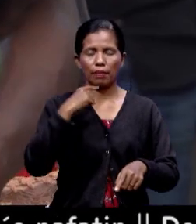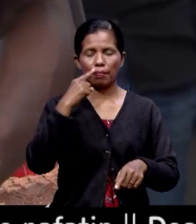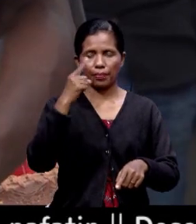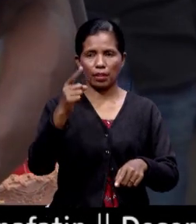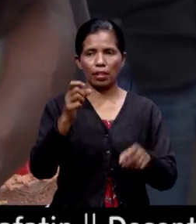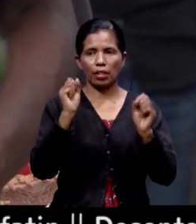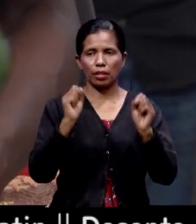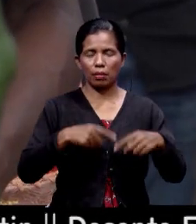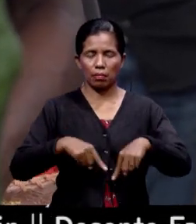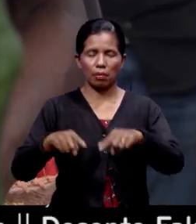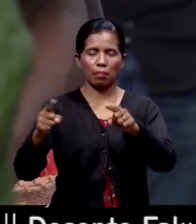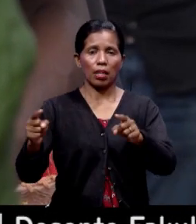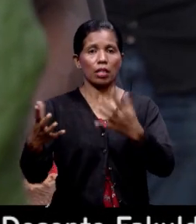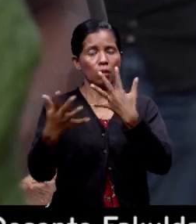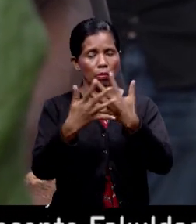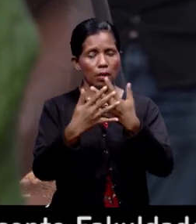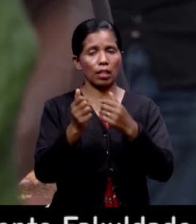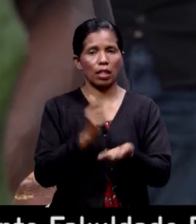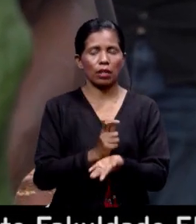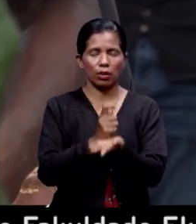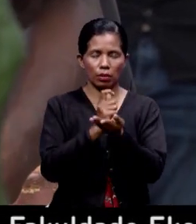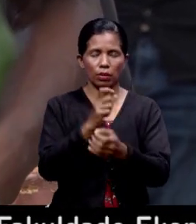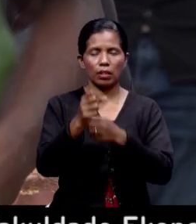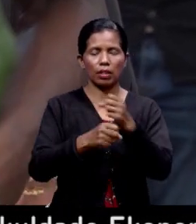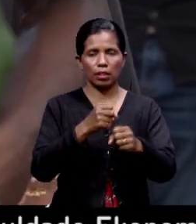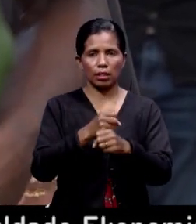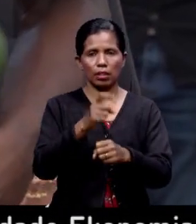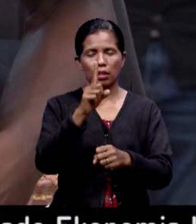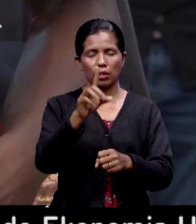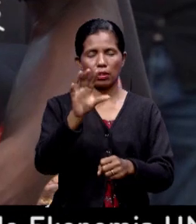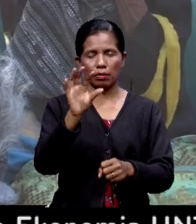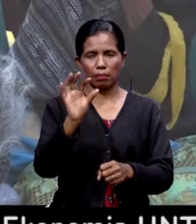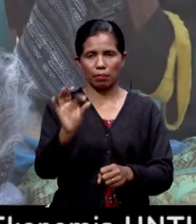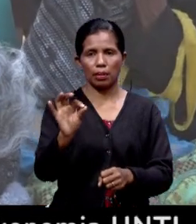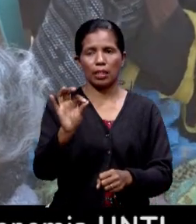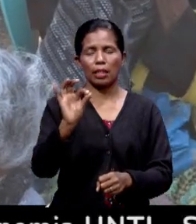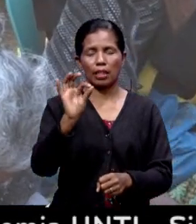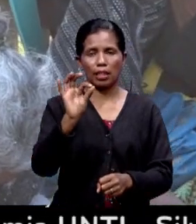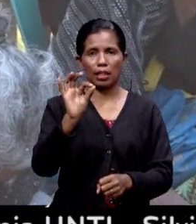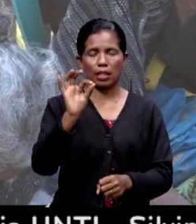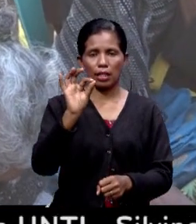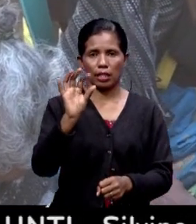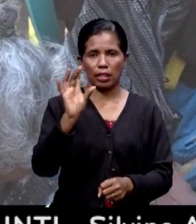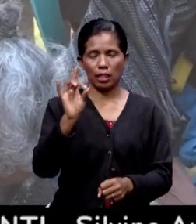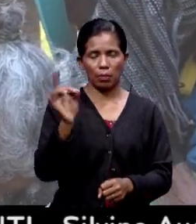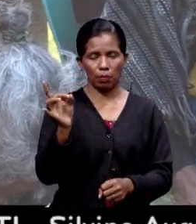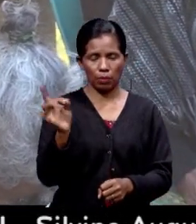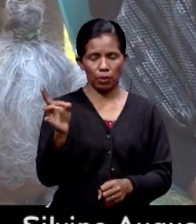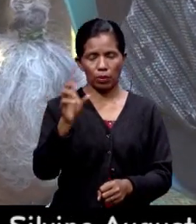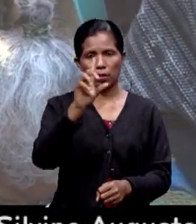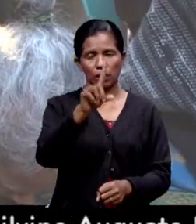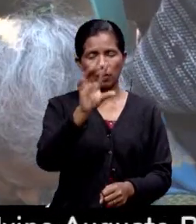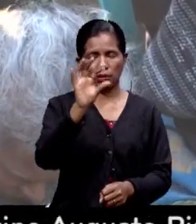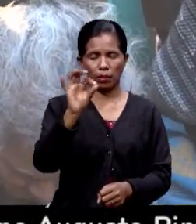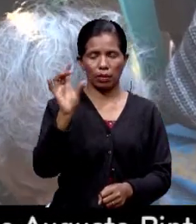desterado ba atauru, iha tinang riwida tu sia wal nulu, to tinang riwida tu sia wal nulu resing hitu. Iha lorong sanulu fulan Julio, tinang riwida tu sia wal nulu resing